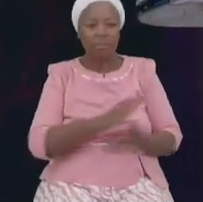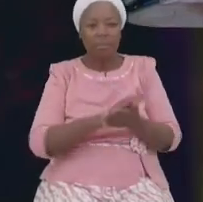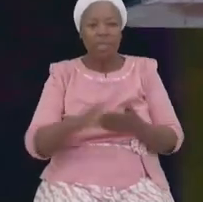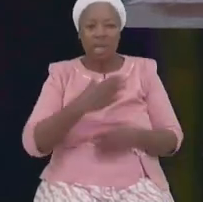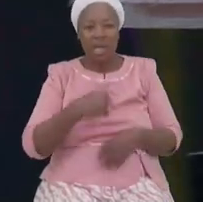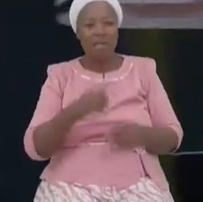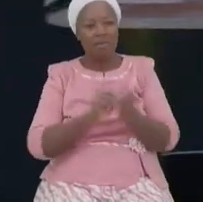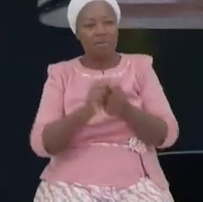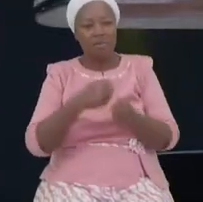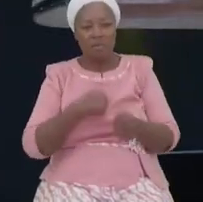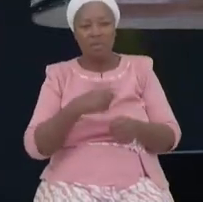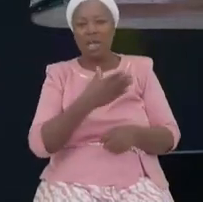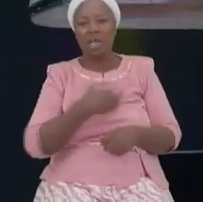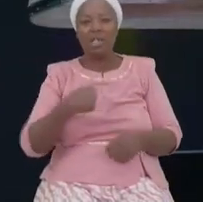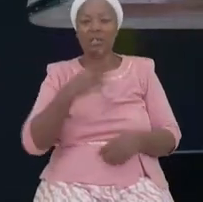8.